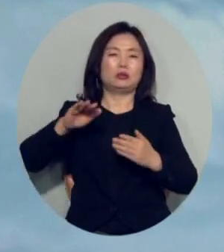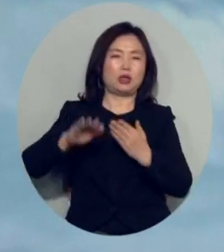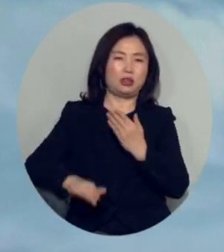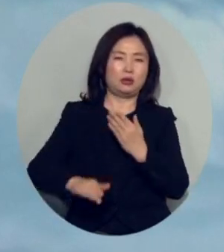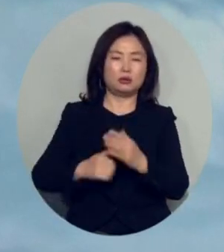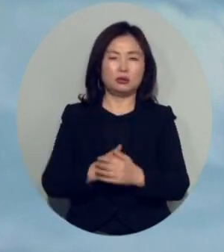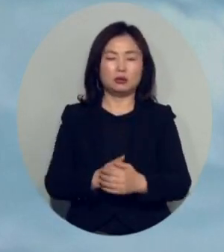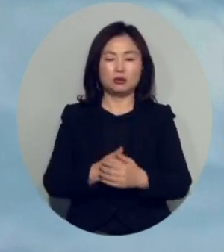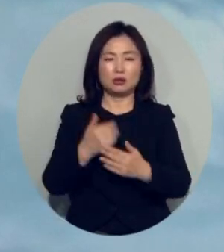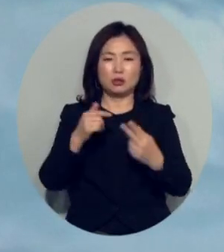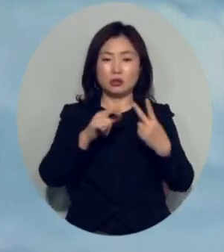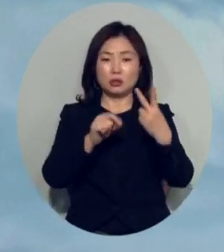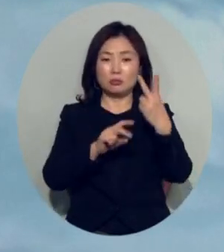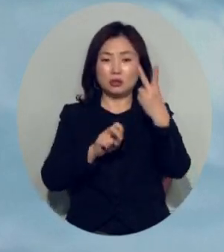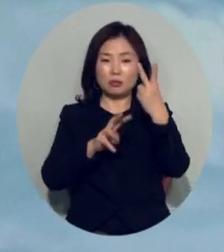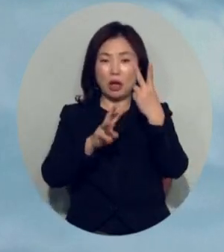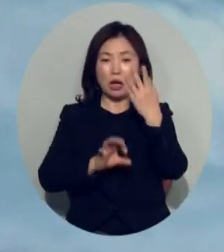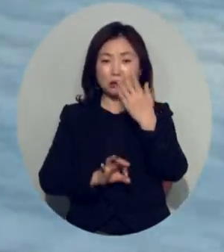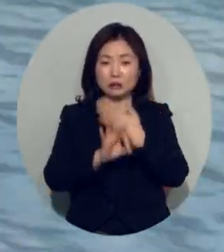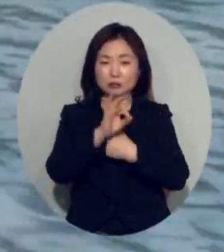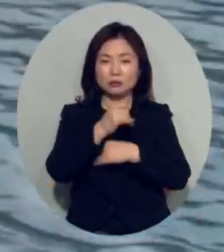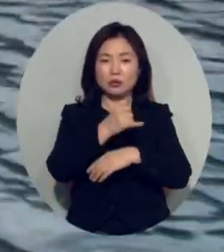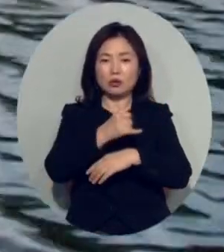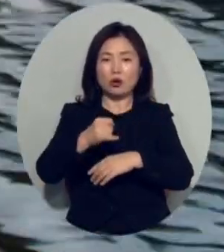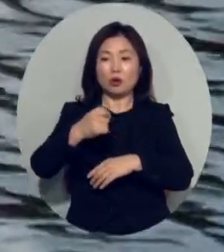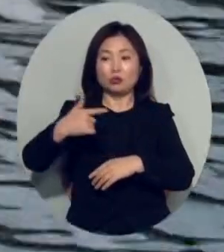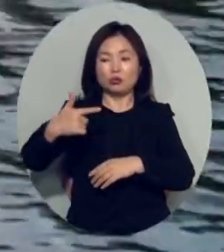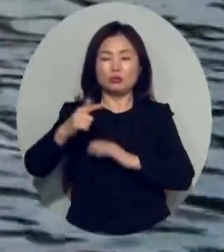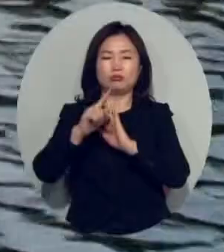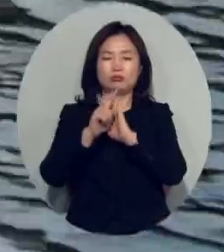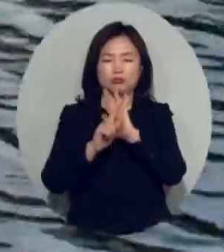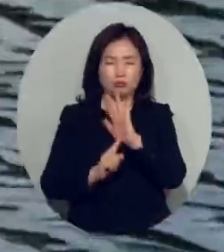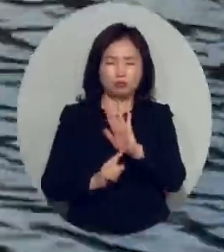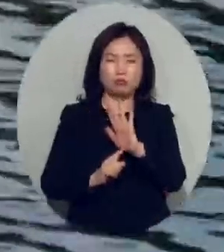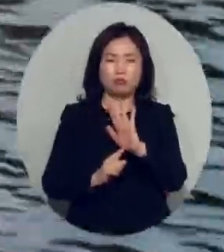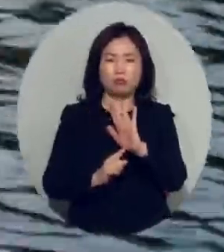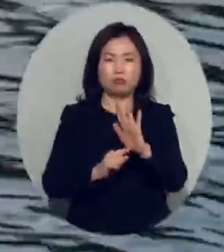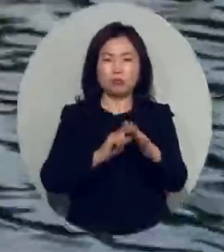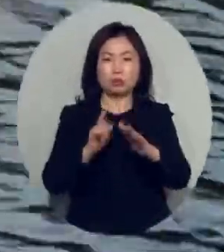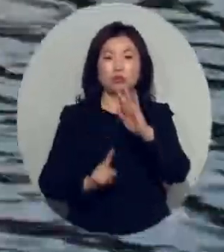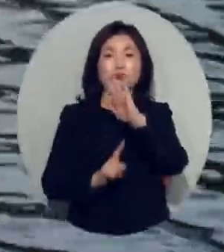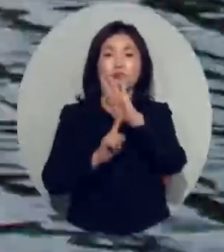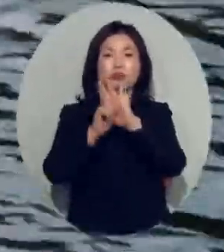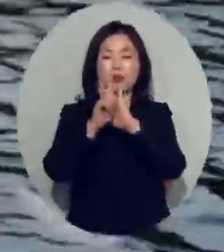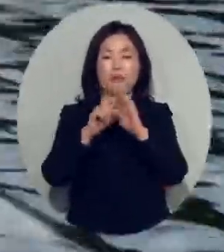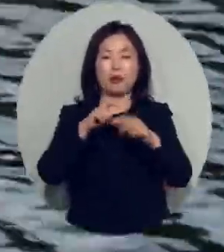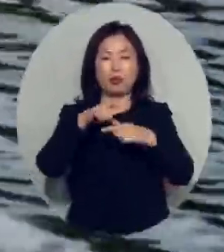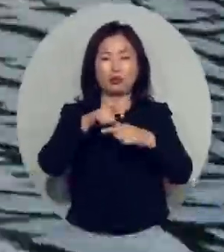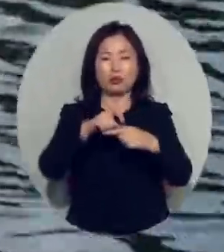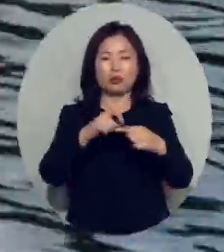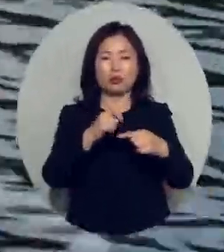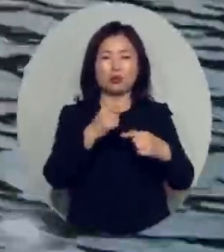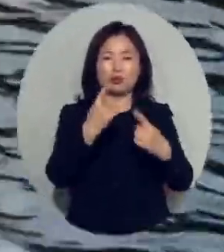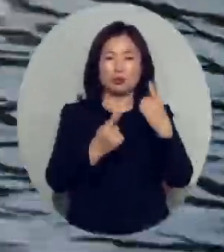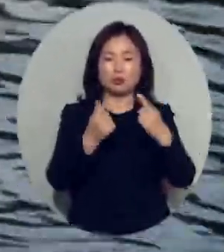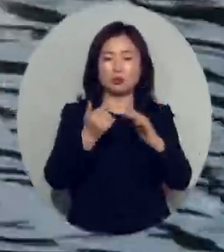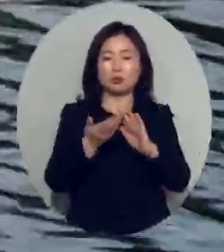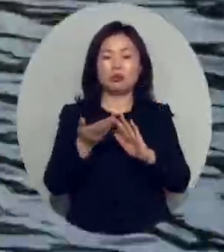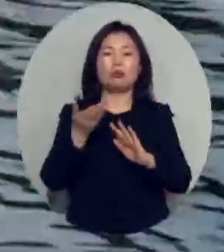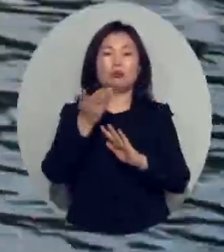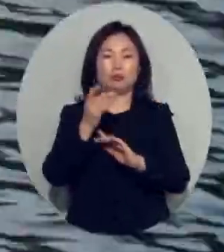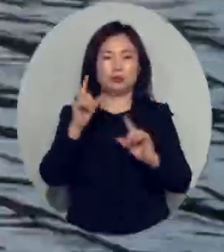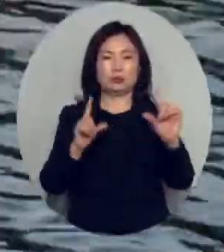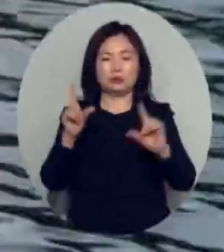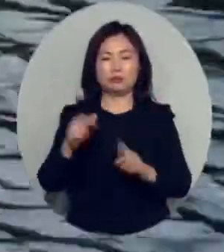평년보다 낮았고요 특히 23일에는 아침 수은주가 영하 6도까지 뚝 떨어지며 낮 최고 기온이 평년 최저